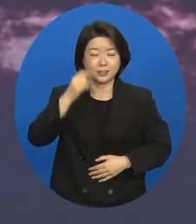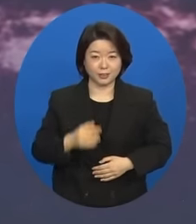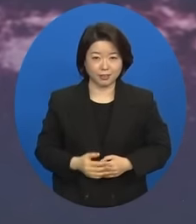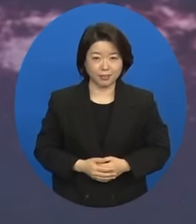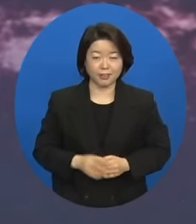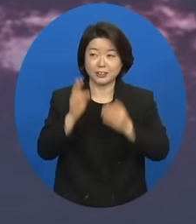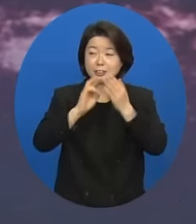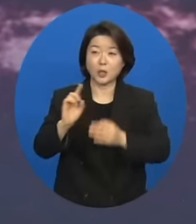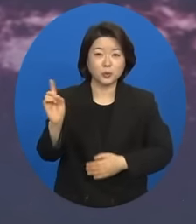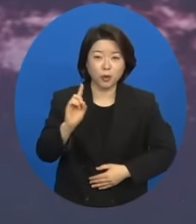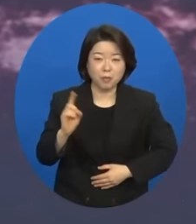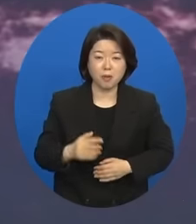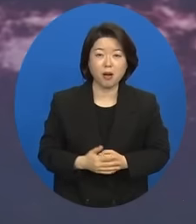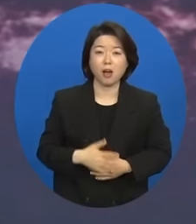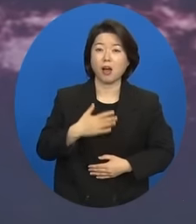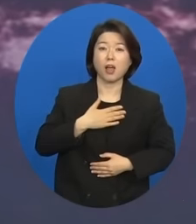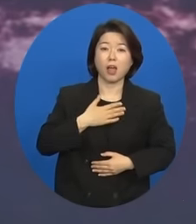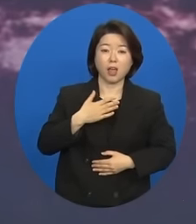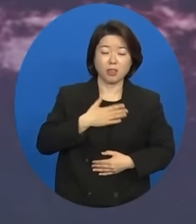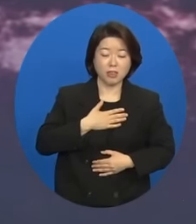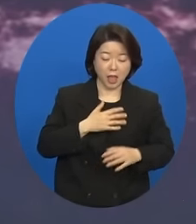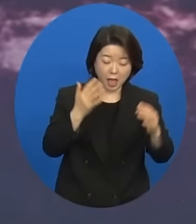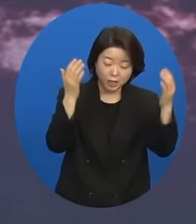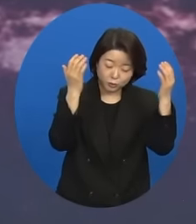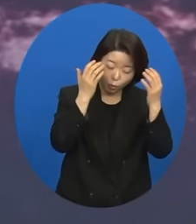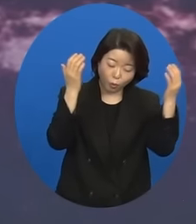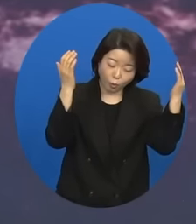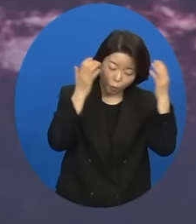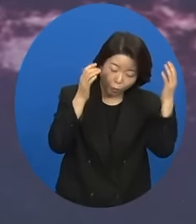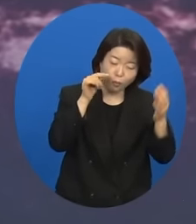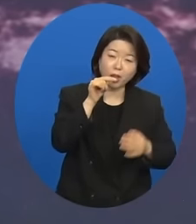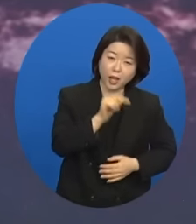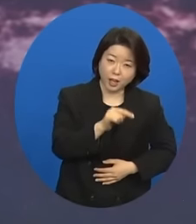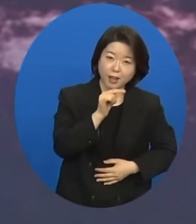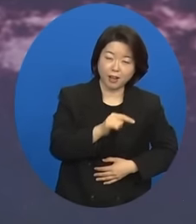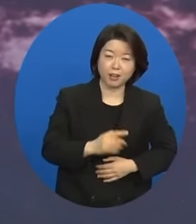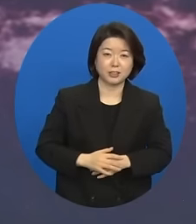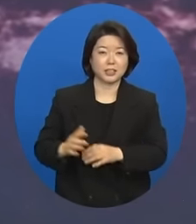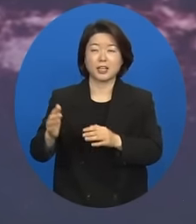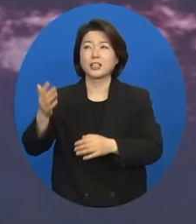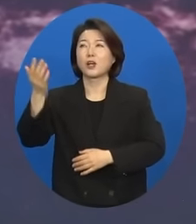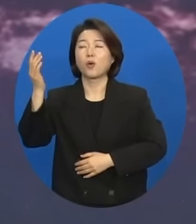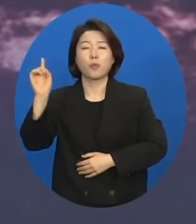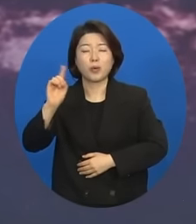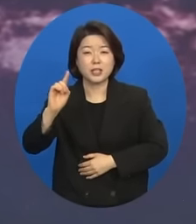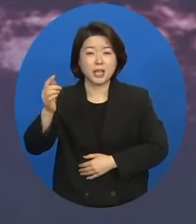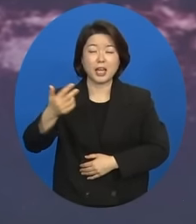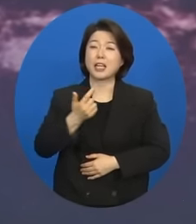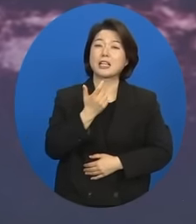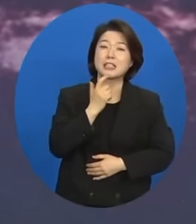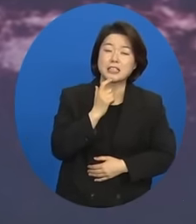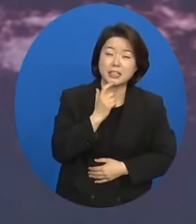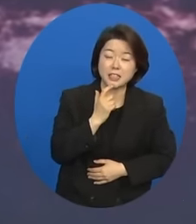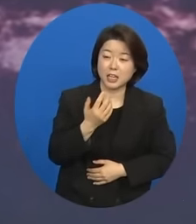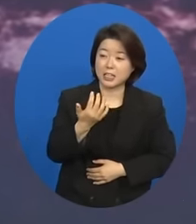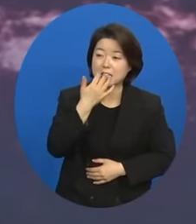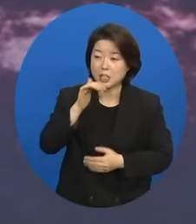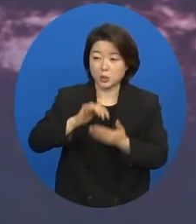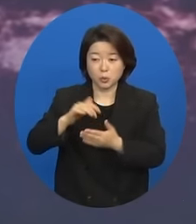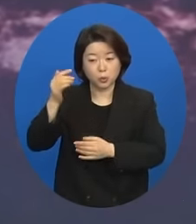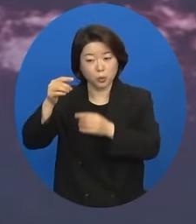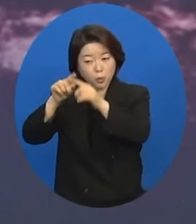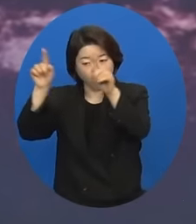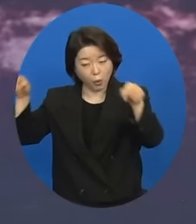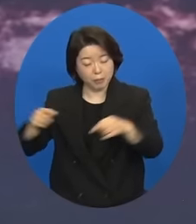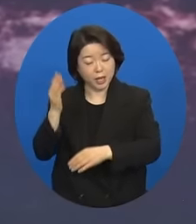뭐였냐면 내 고생하는 것 옛 야곱이 돌배의 그